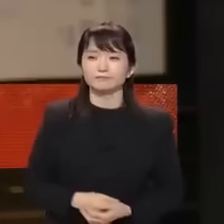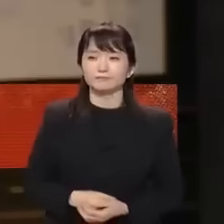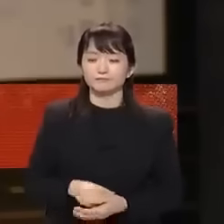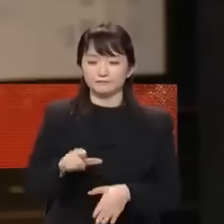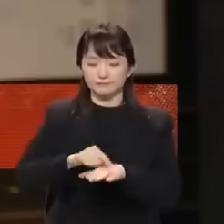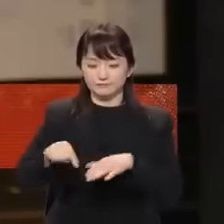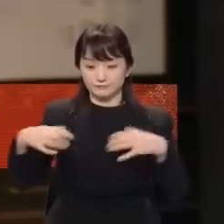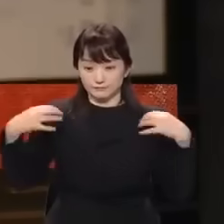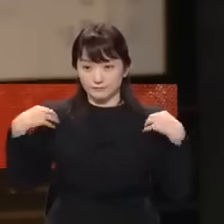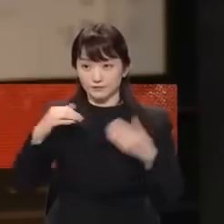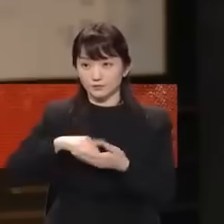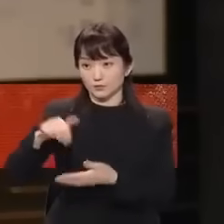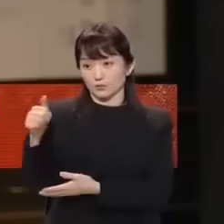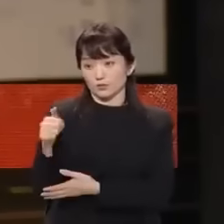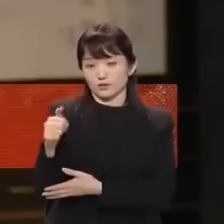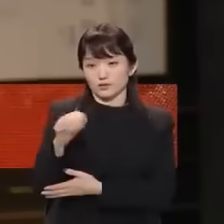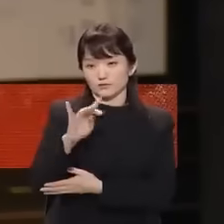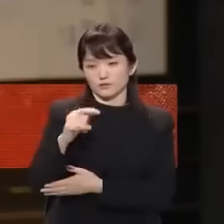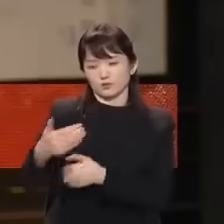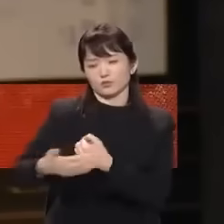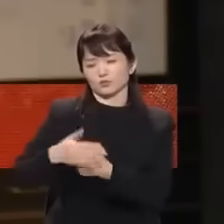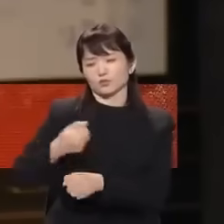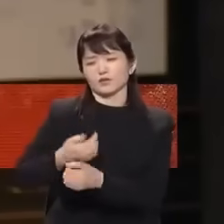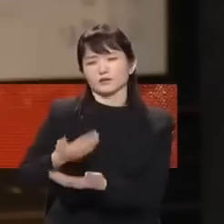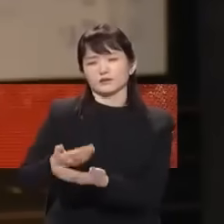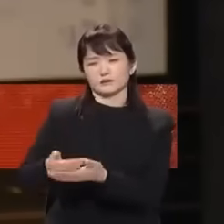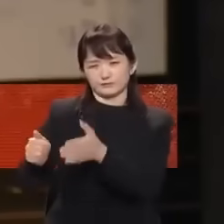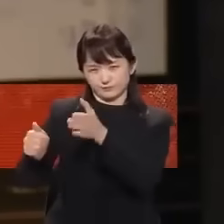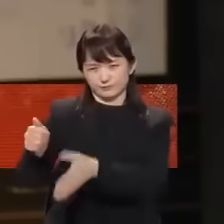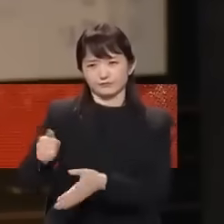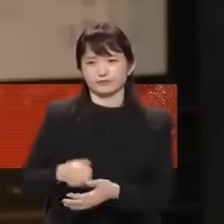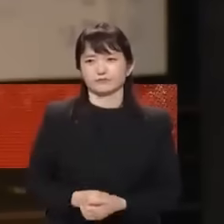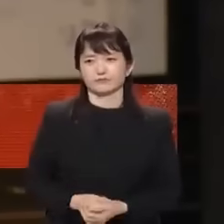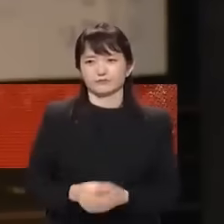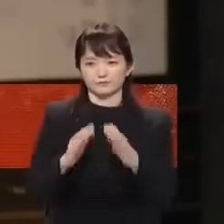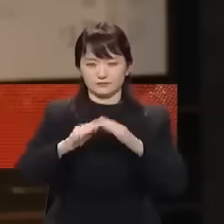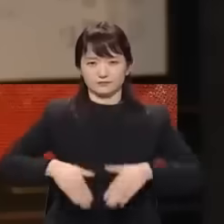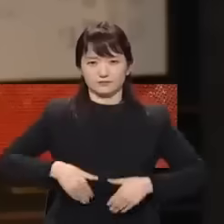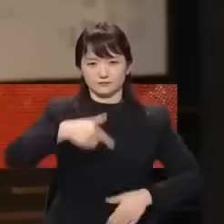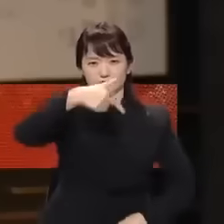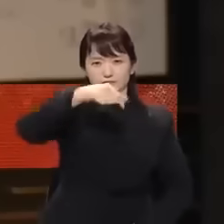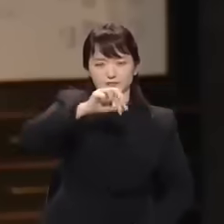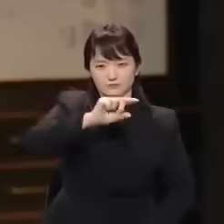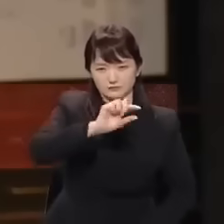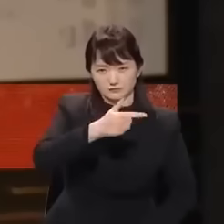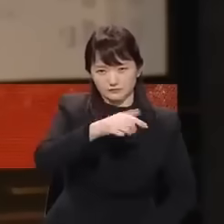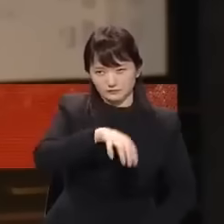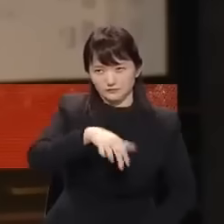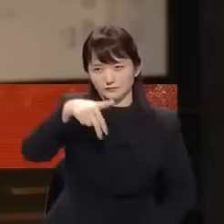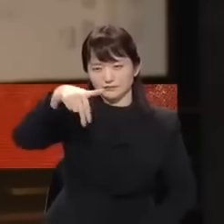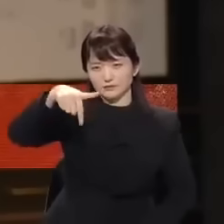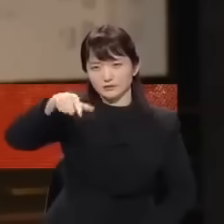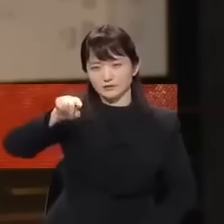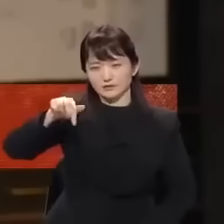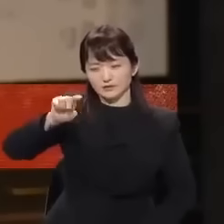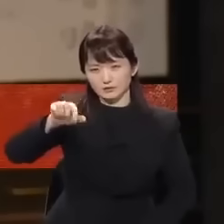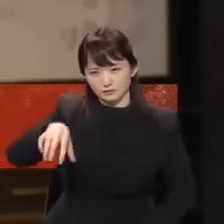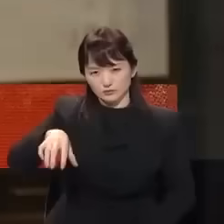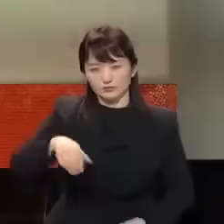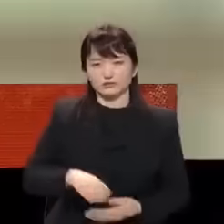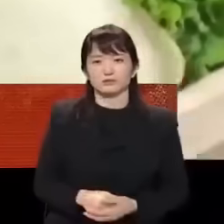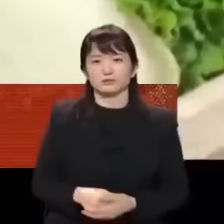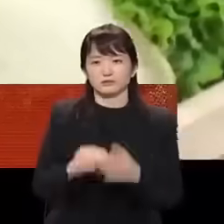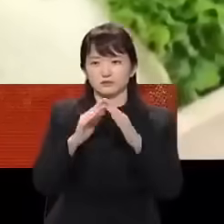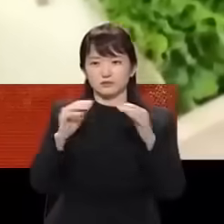지자체가 백 대표에게 지금 러브콜을 보내고 있습니다 최근에 전남 강진군 장성군 경북 울진